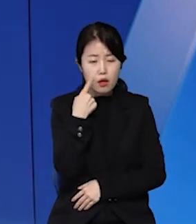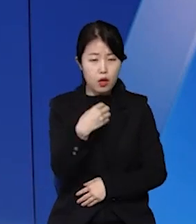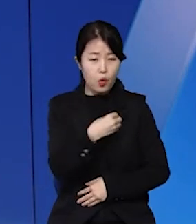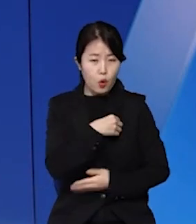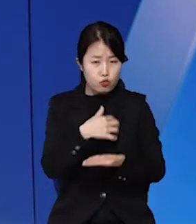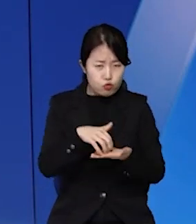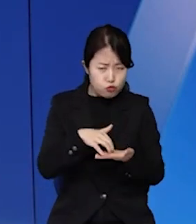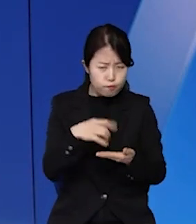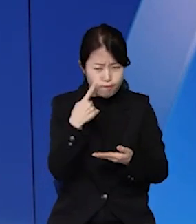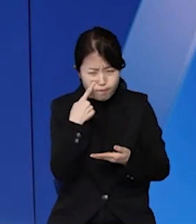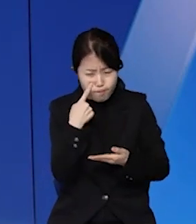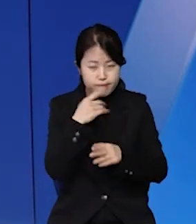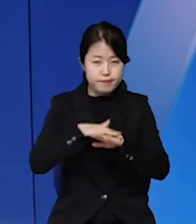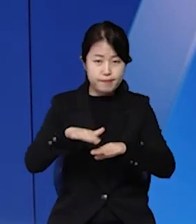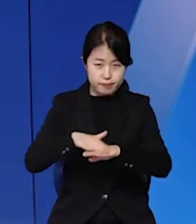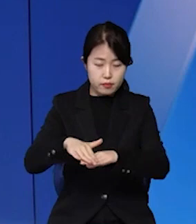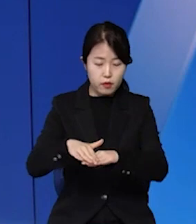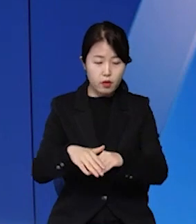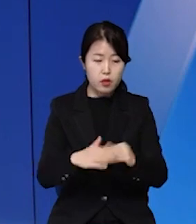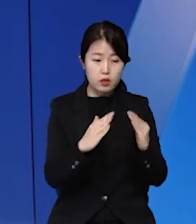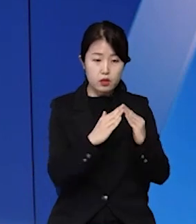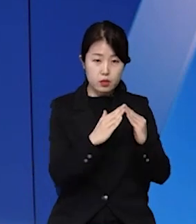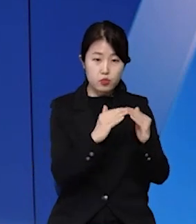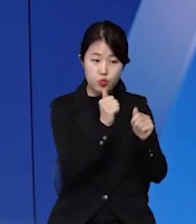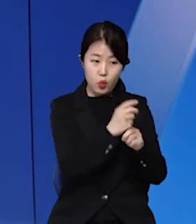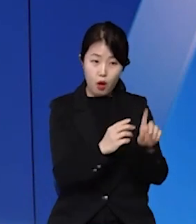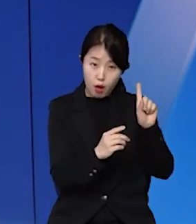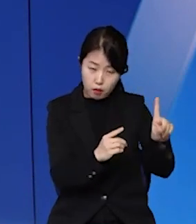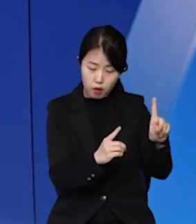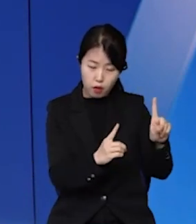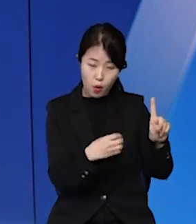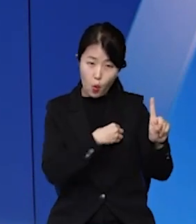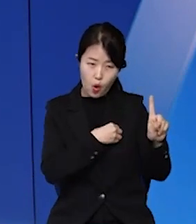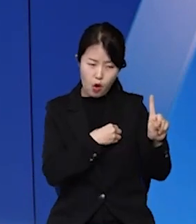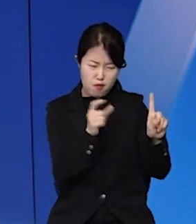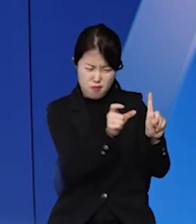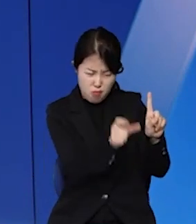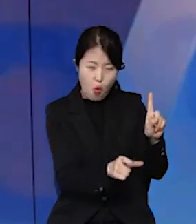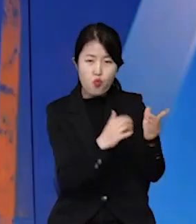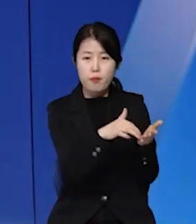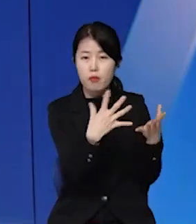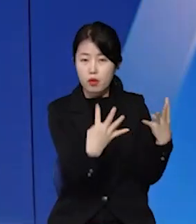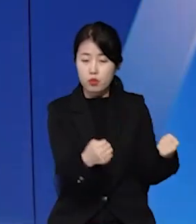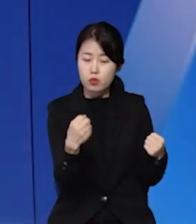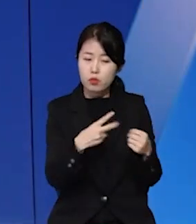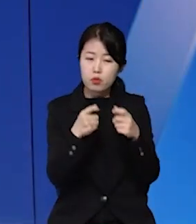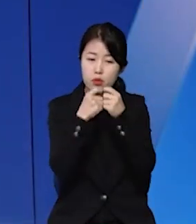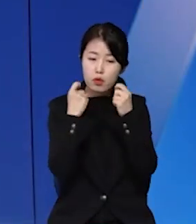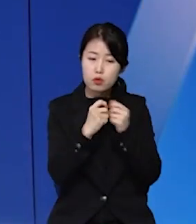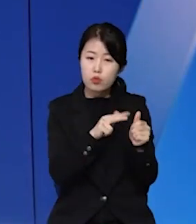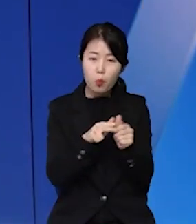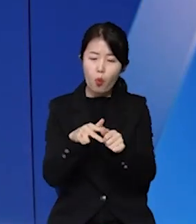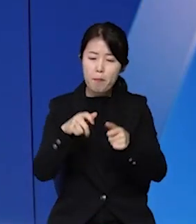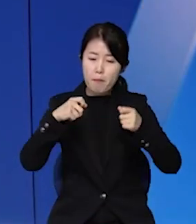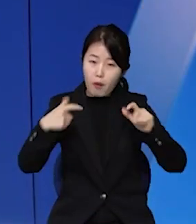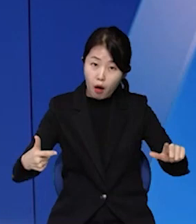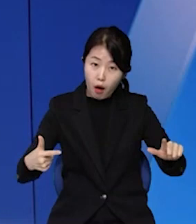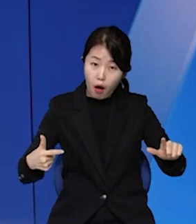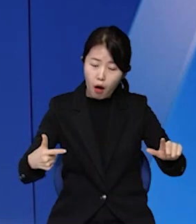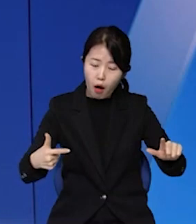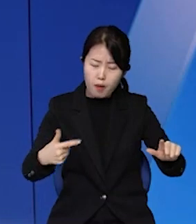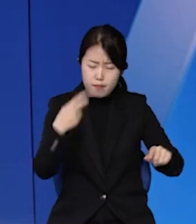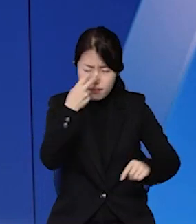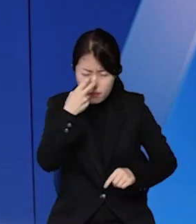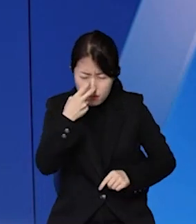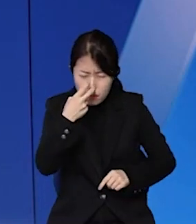정비에 나섰습니다. 주소지 한 곳에 수많은 당원이 가입해 있거나 개인정보가 다른 당원 6만 명을